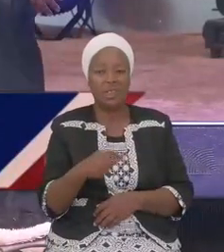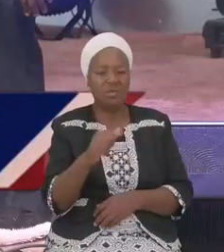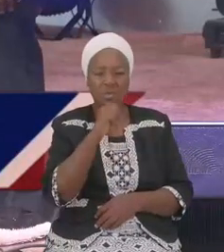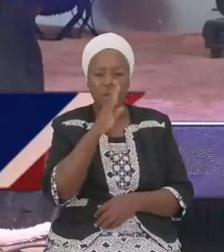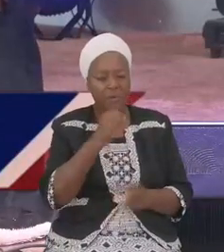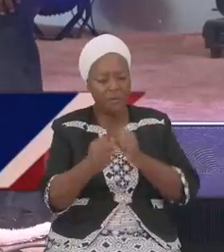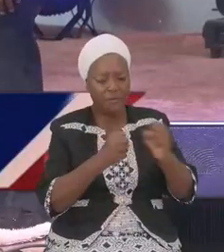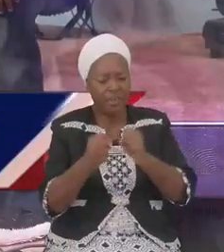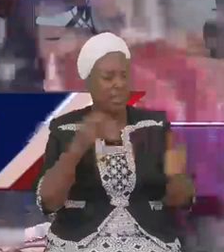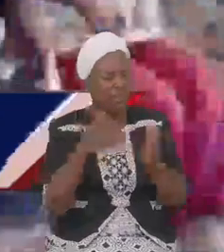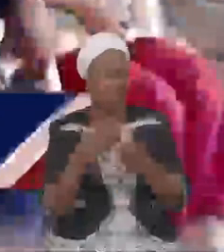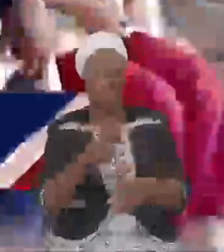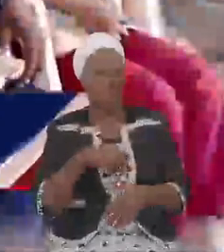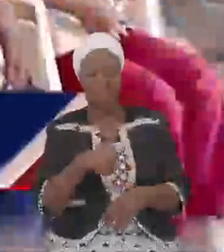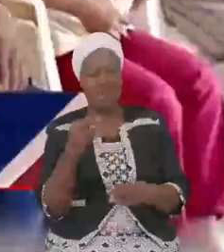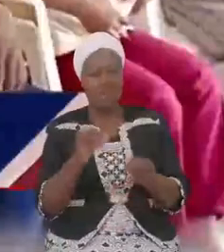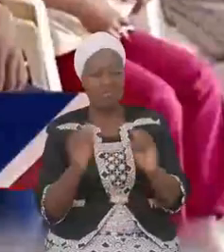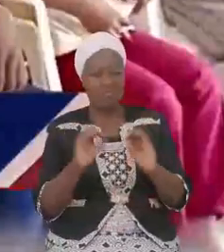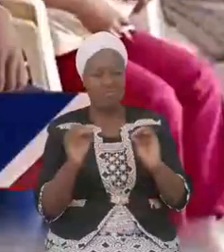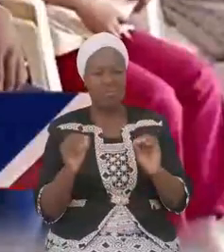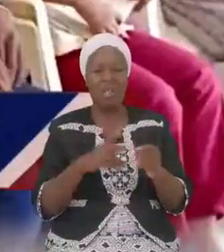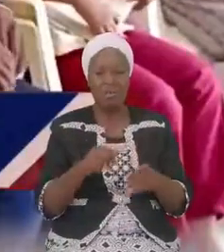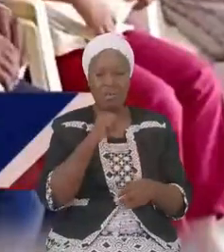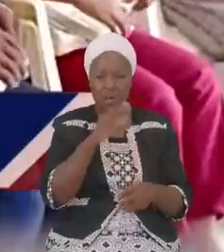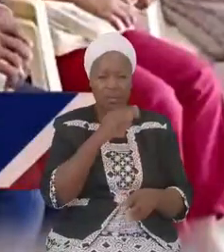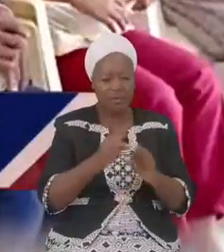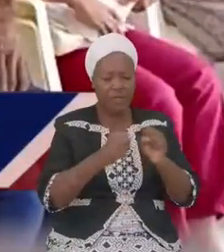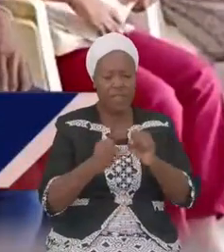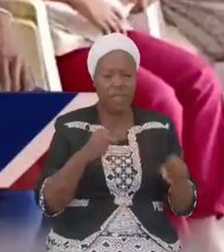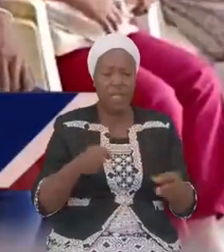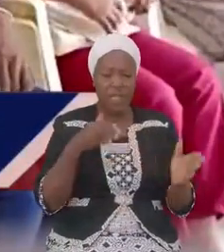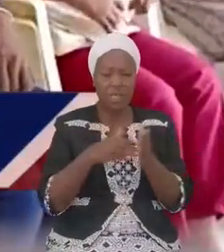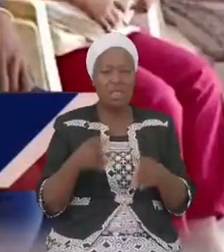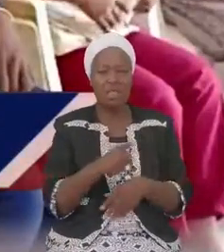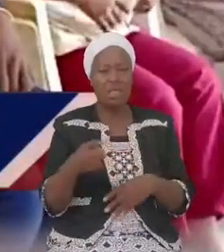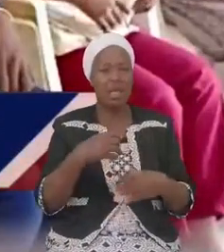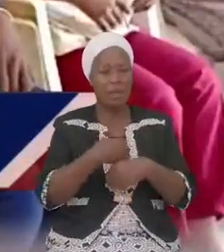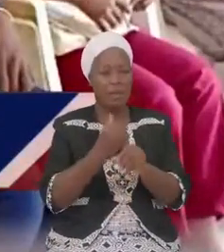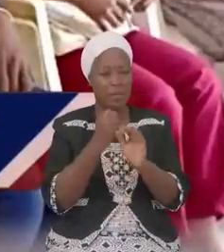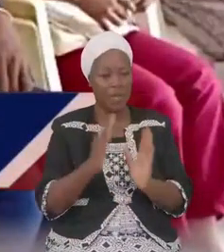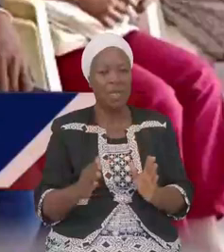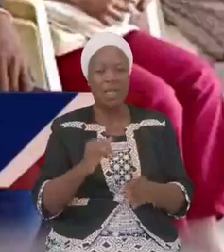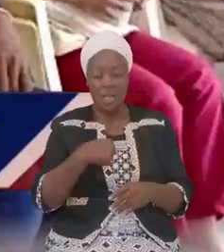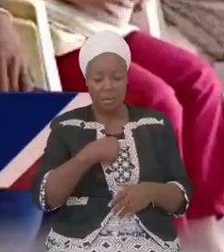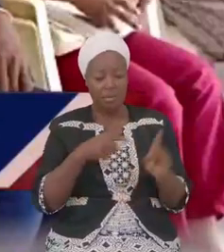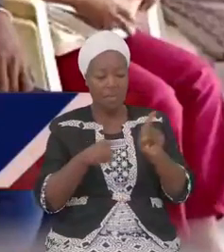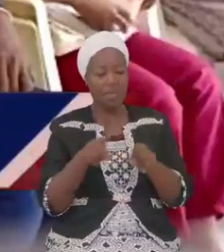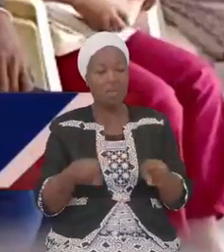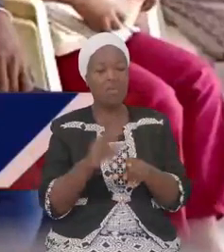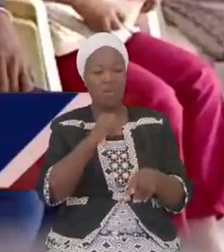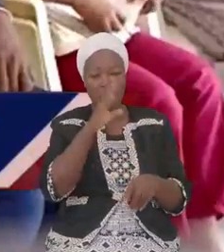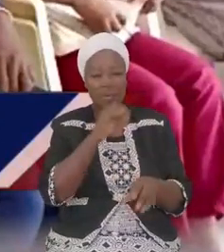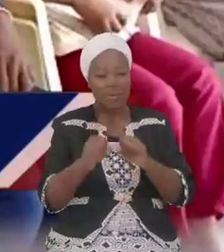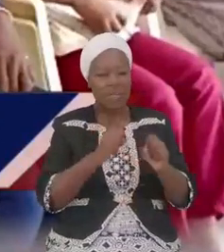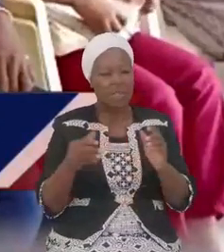pas se bagarrer avec moi. Malheur à celui qui conteste avec son Créateur. Nous serons